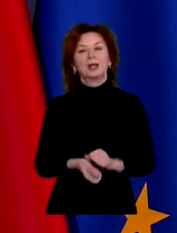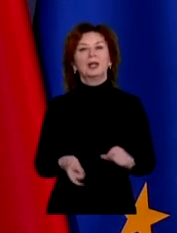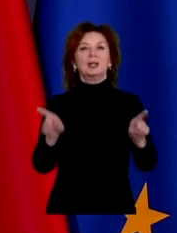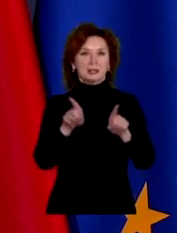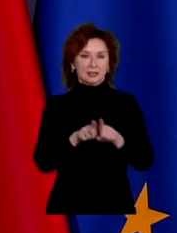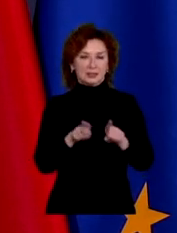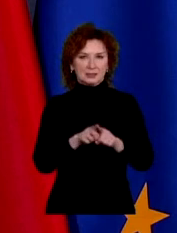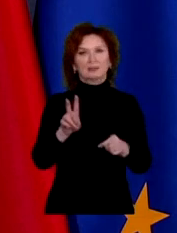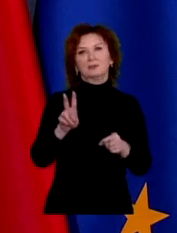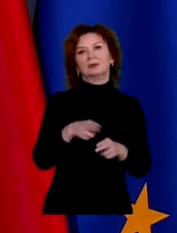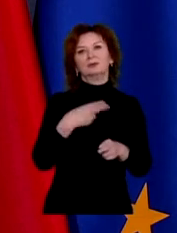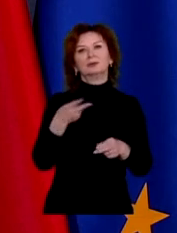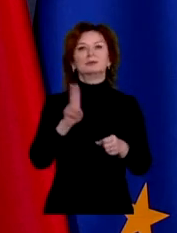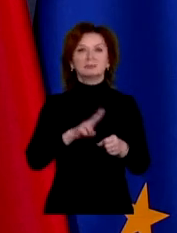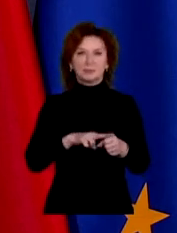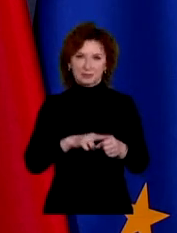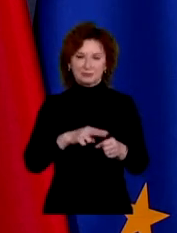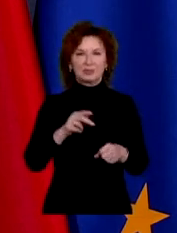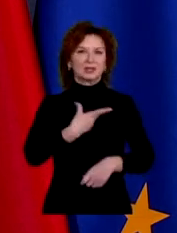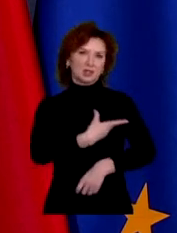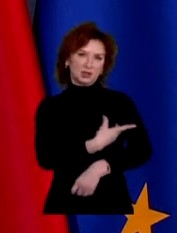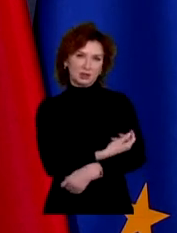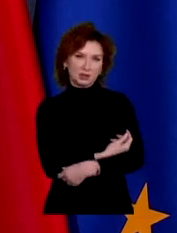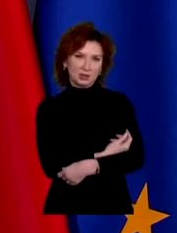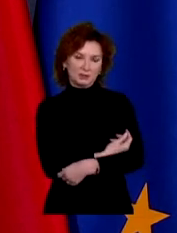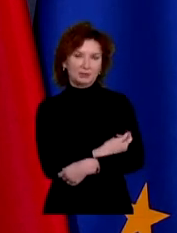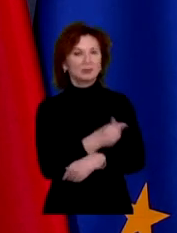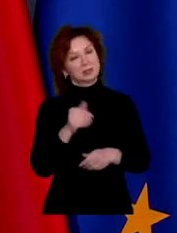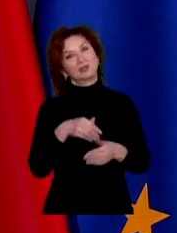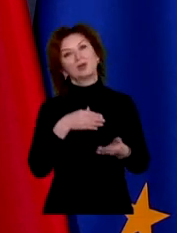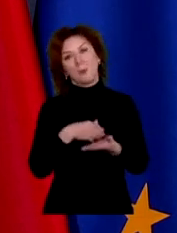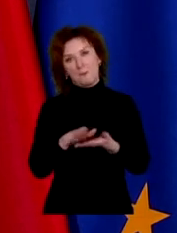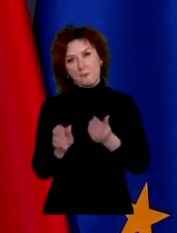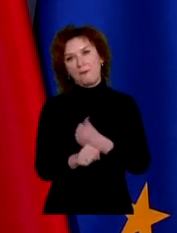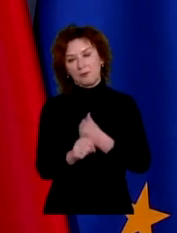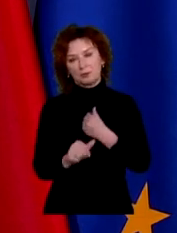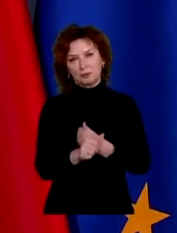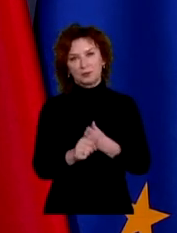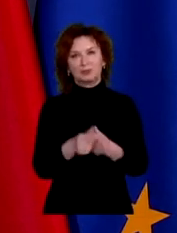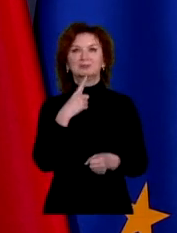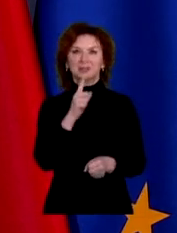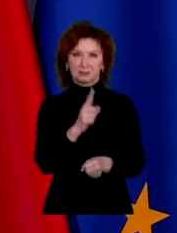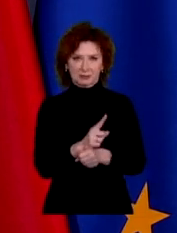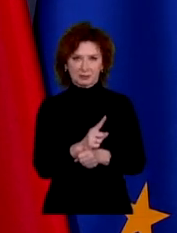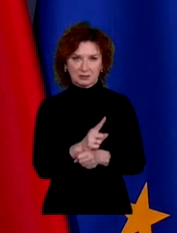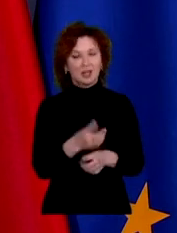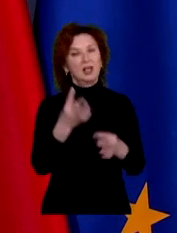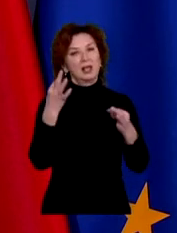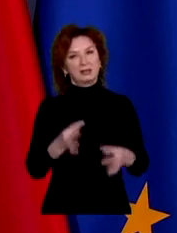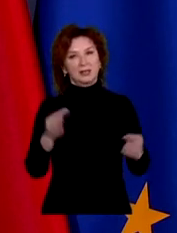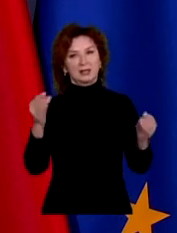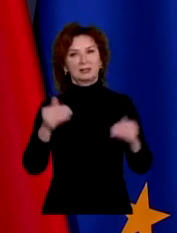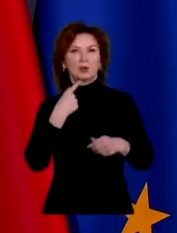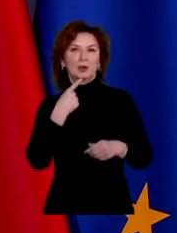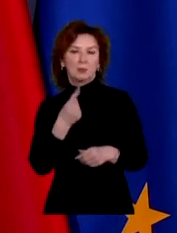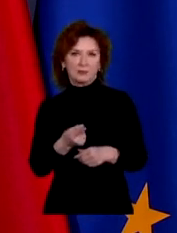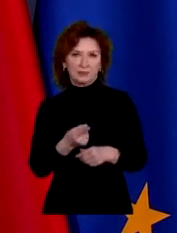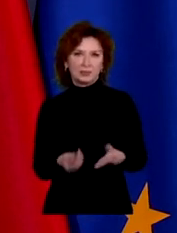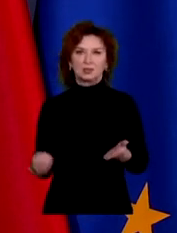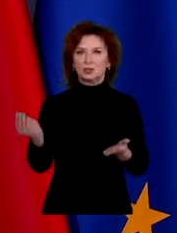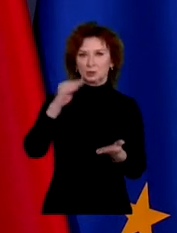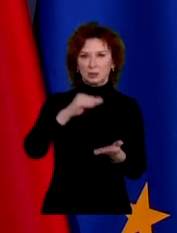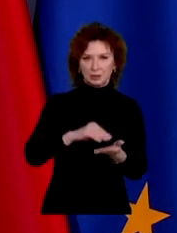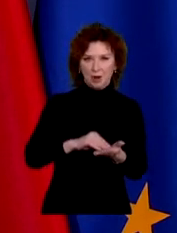terminarz szczepień, który też wpływa oczywiście na potencjalne decyzje. Na ten moment mogę powiedzieć, że dodatkowe informacje